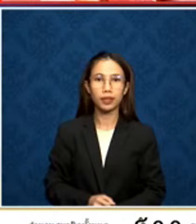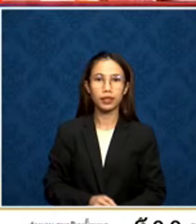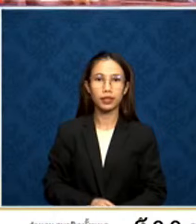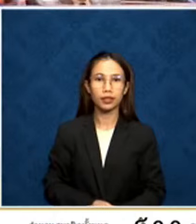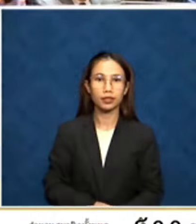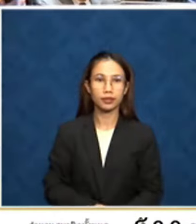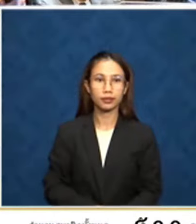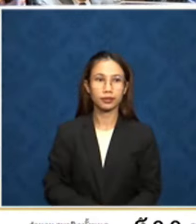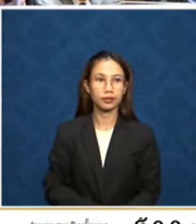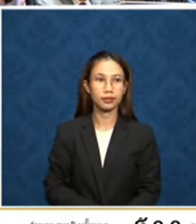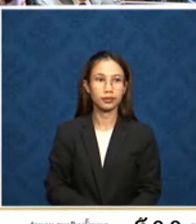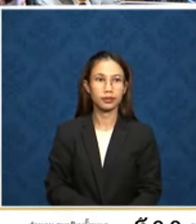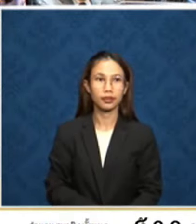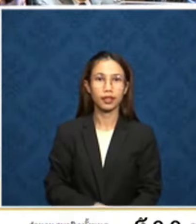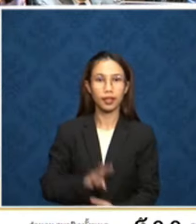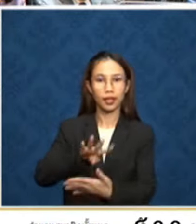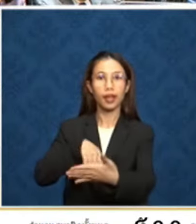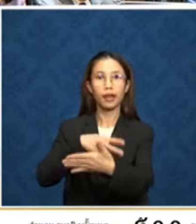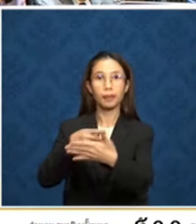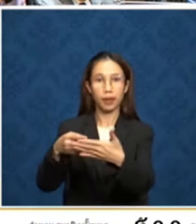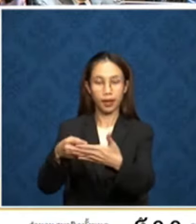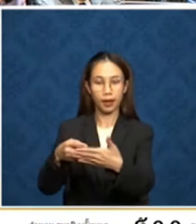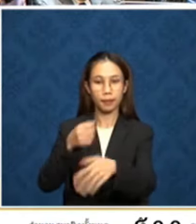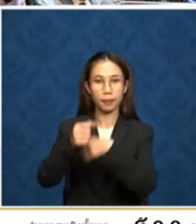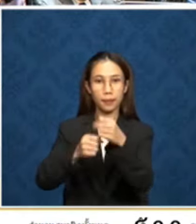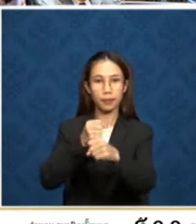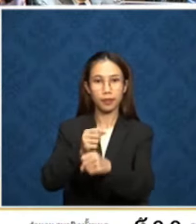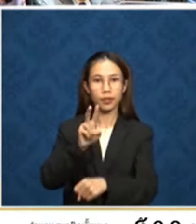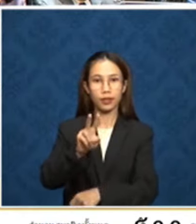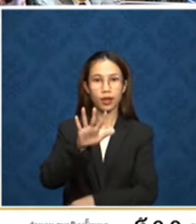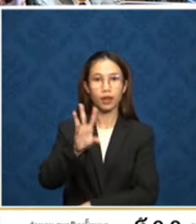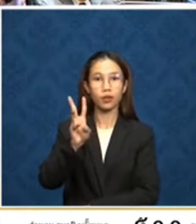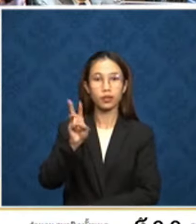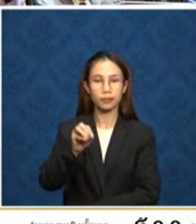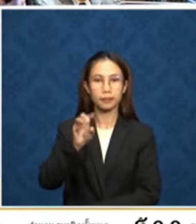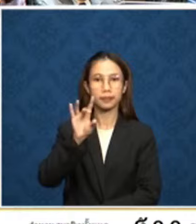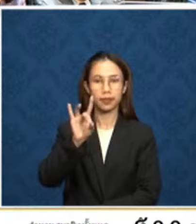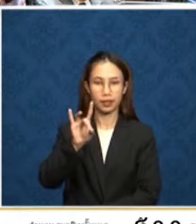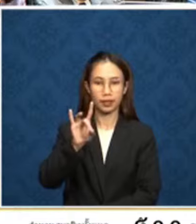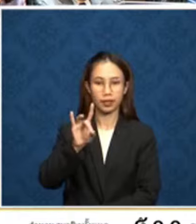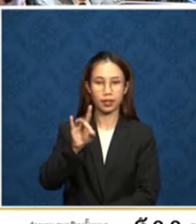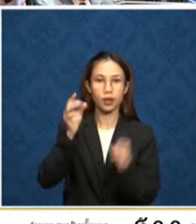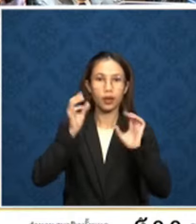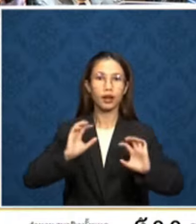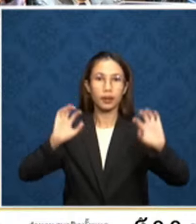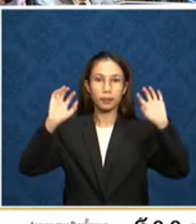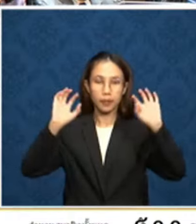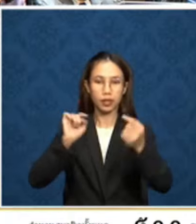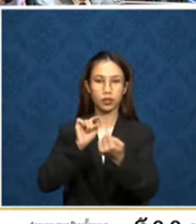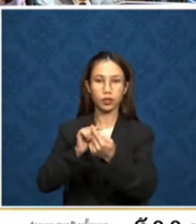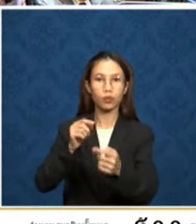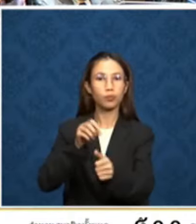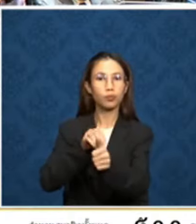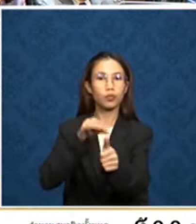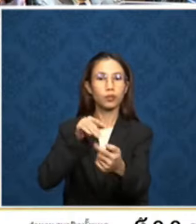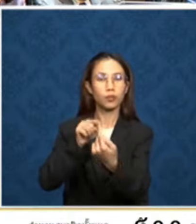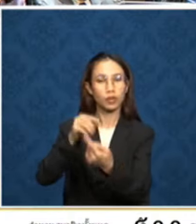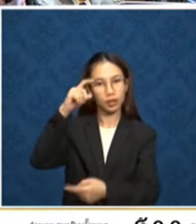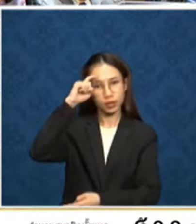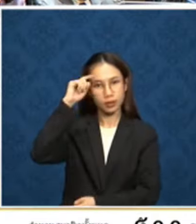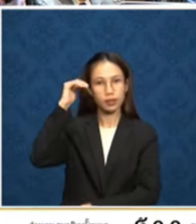สนับสนุนแผนงบประมาณประจำปี2568ของรัฐบาลภายใต้การนำของท่านนายกเศรษฐา